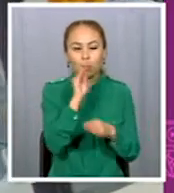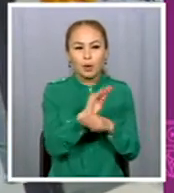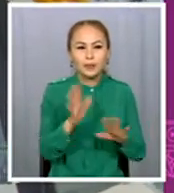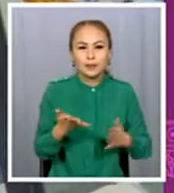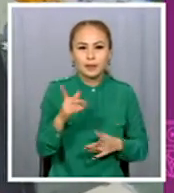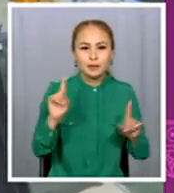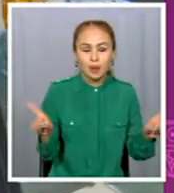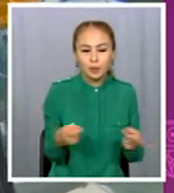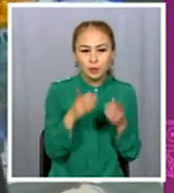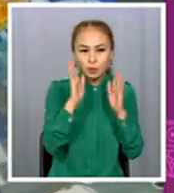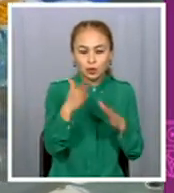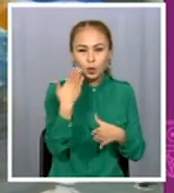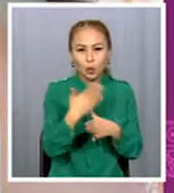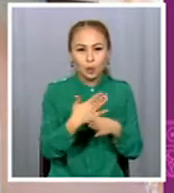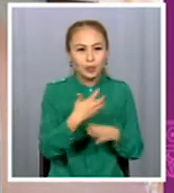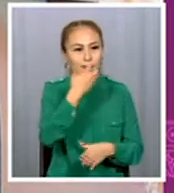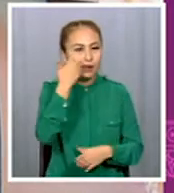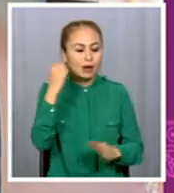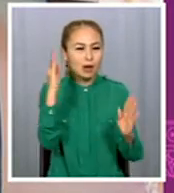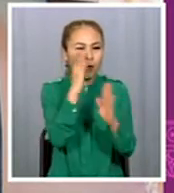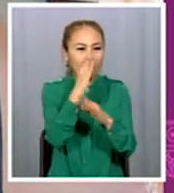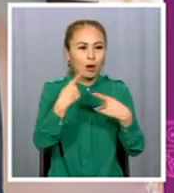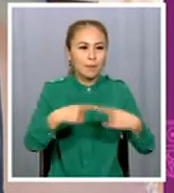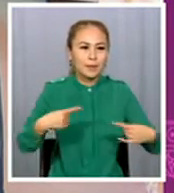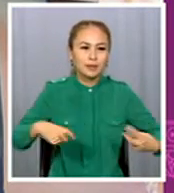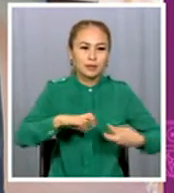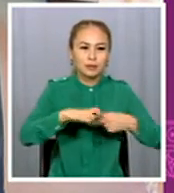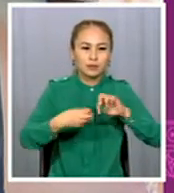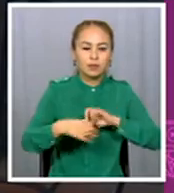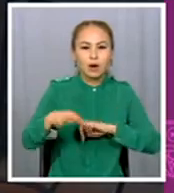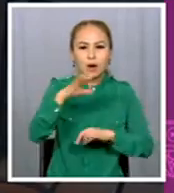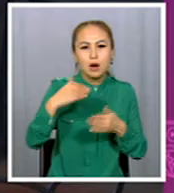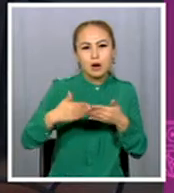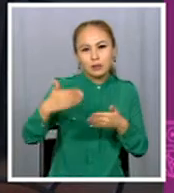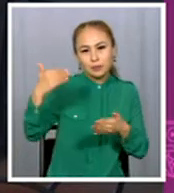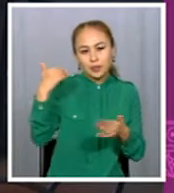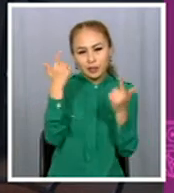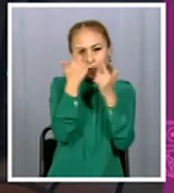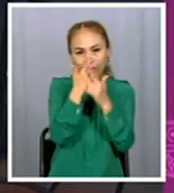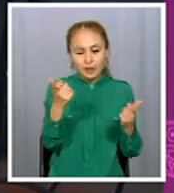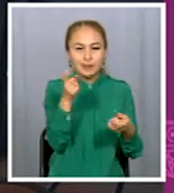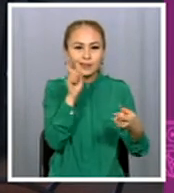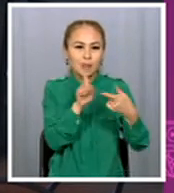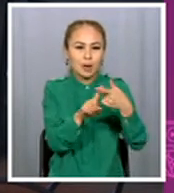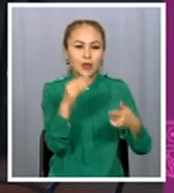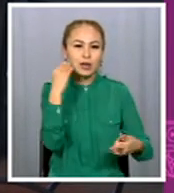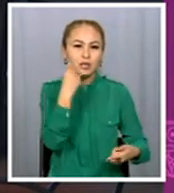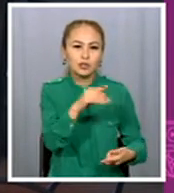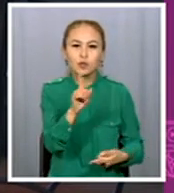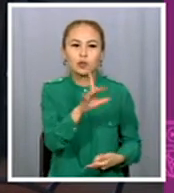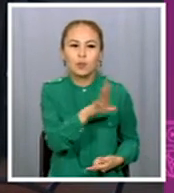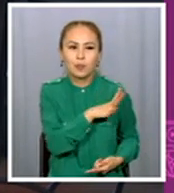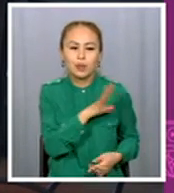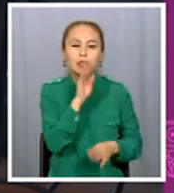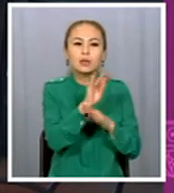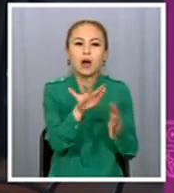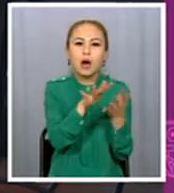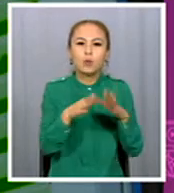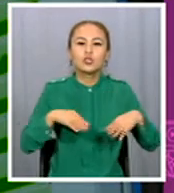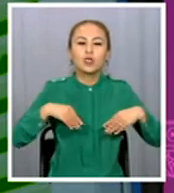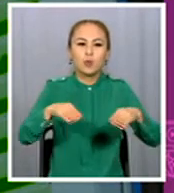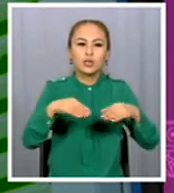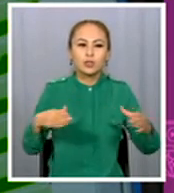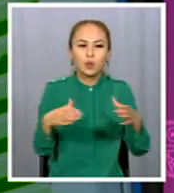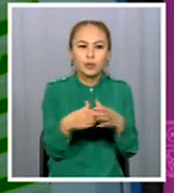болса, оның көмегімен экологиялық апаттар туралы алдын ала ақпарат алуға, сапалы байланысқа қол жеткізуге, ауыл шаруашылығы